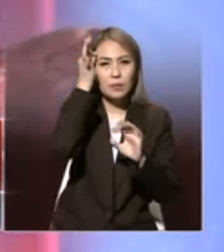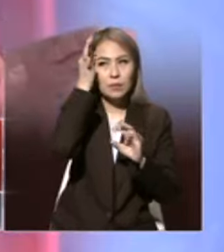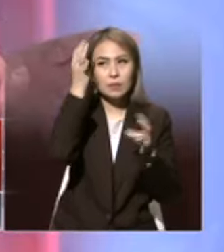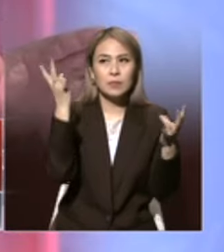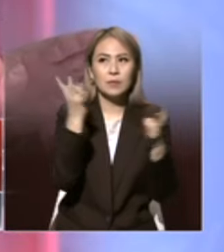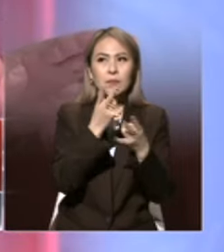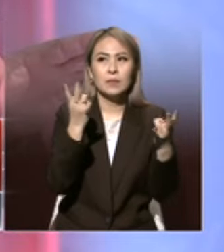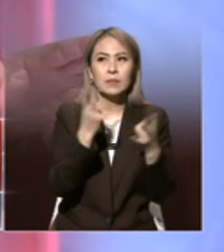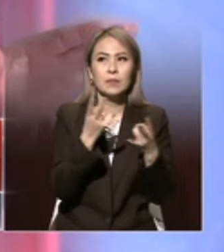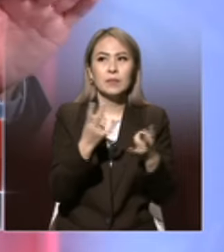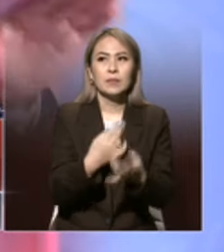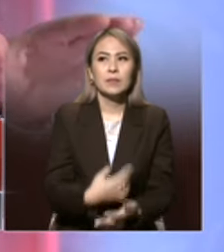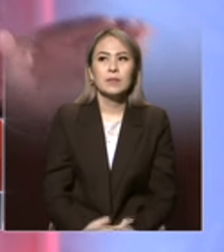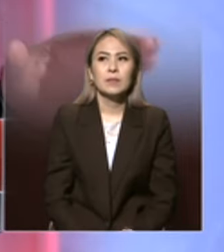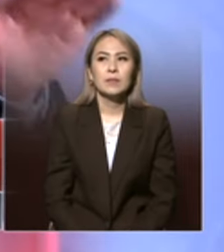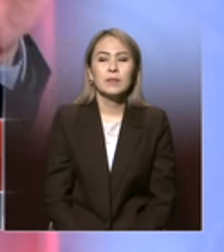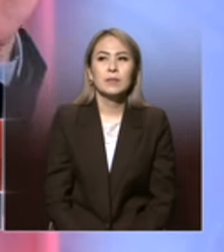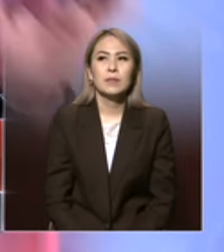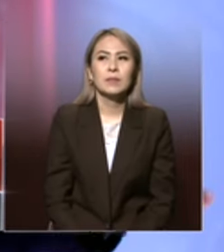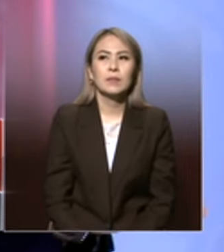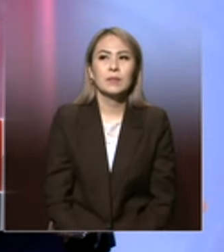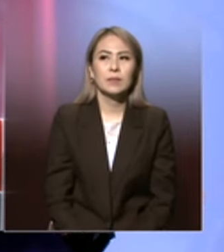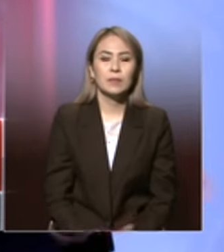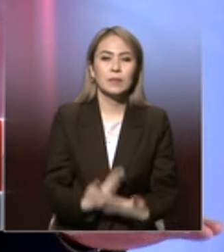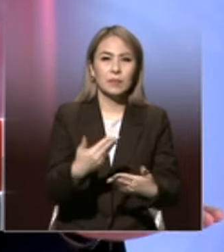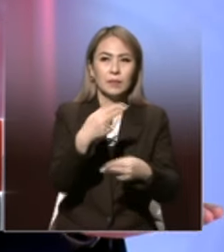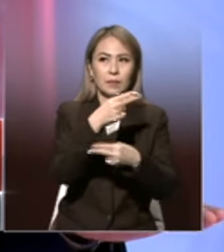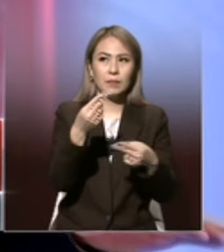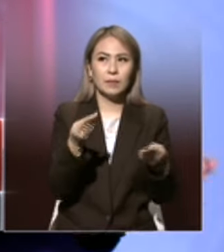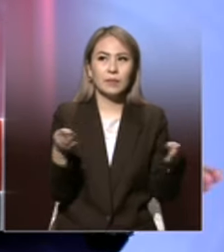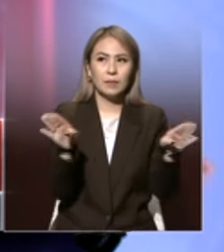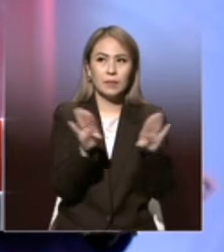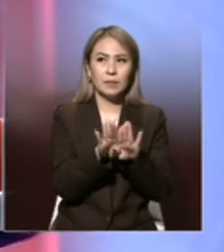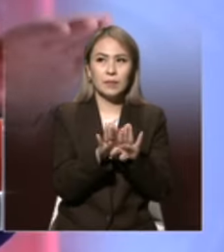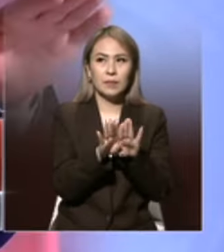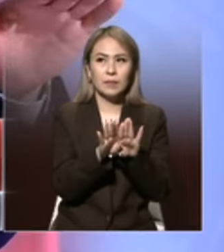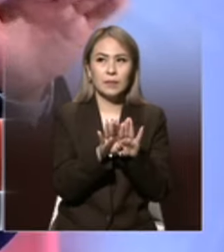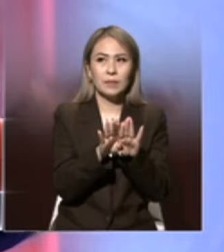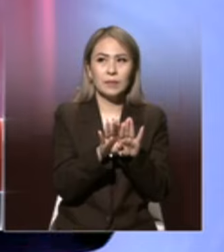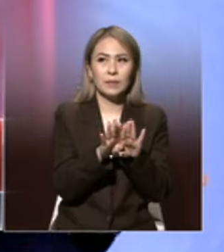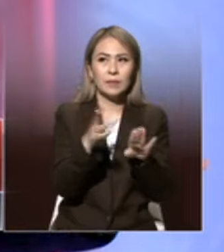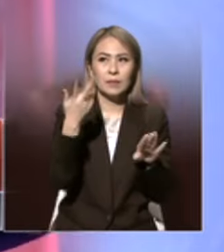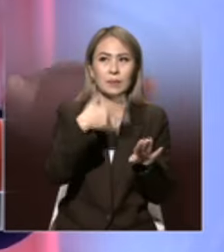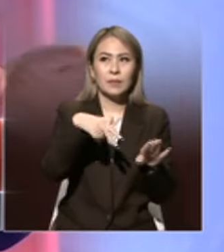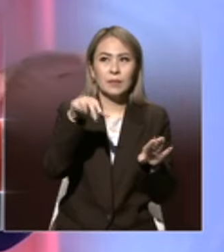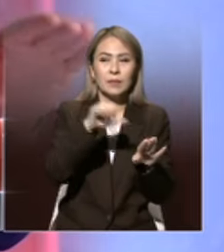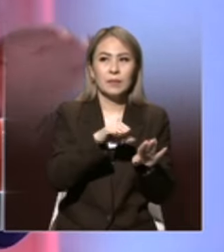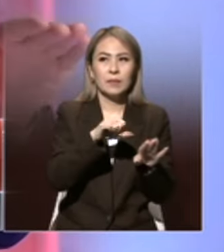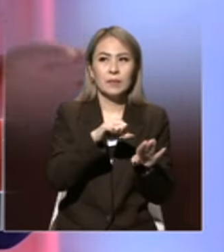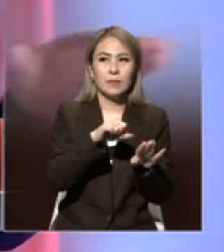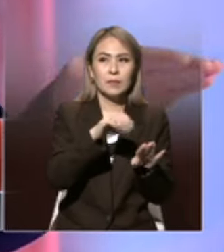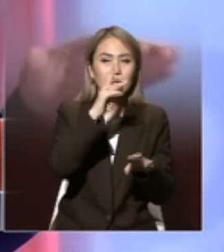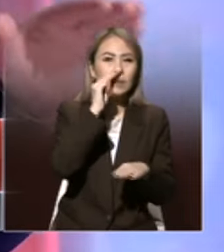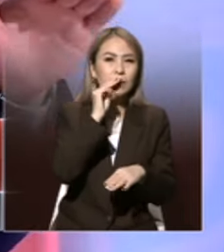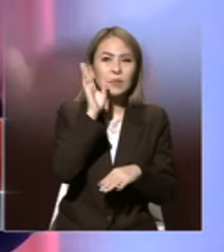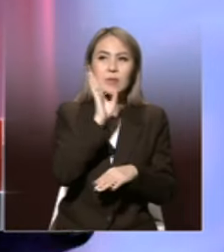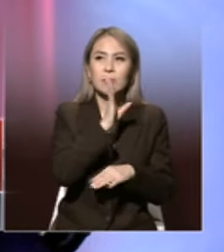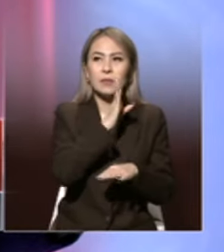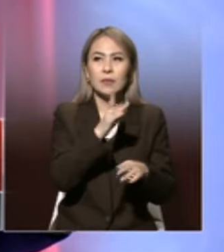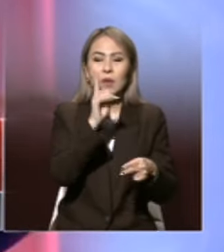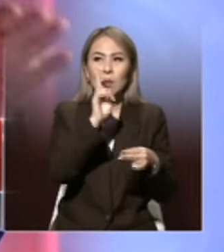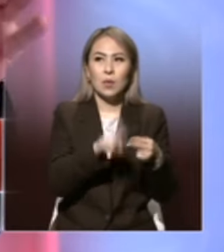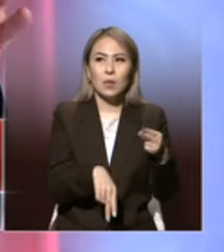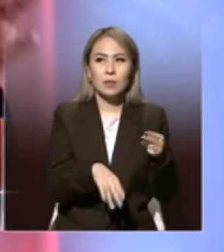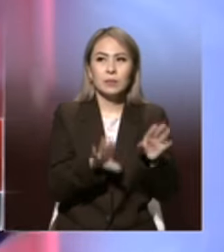Енді осы жерде мына тақырыпты аяқтайық. Болды. Жетеді. Жарты сағаттан асып кеттік. Әйел еркек деген тақырыпты